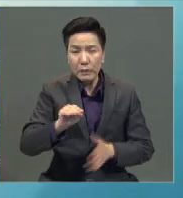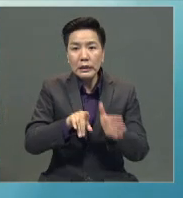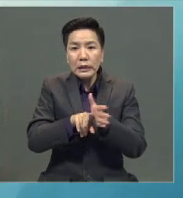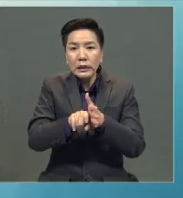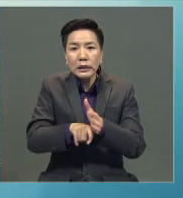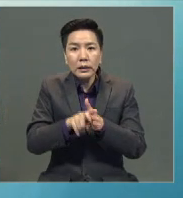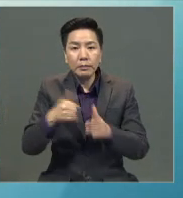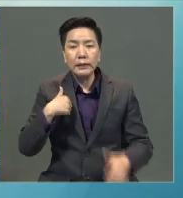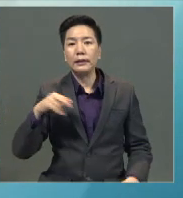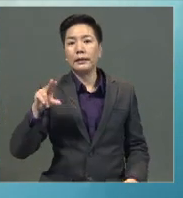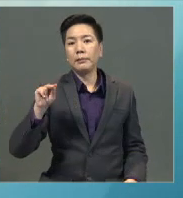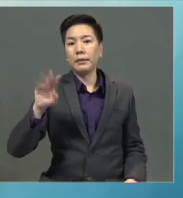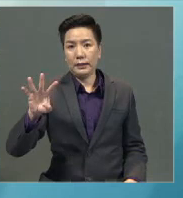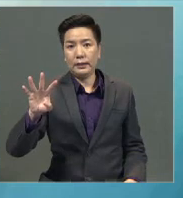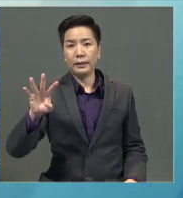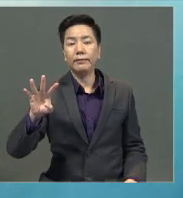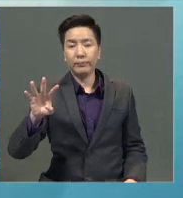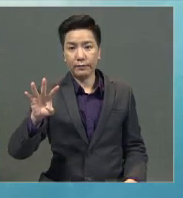รายนะครับแล้วก็ติดเชื้อไป 34